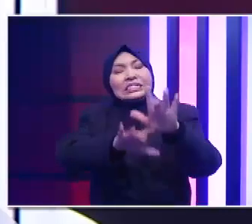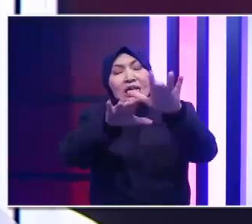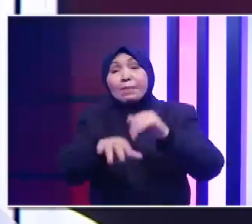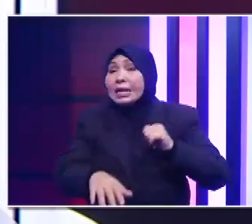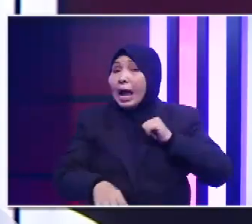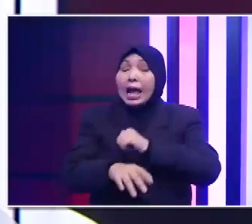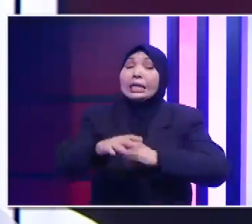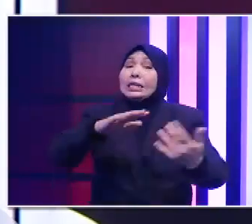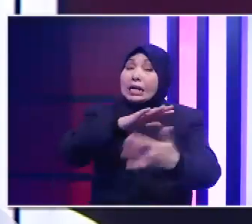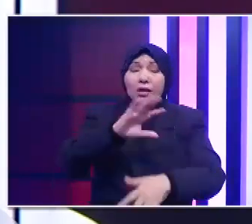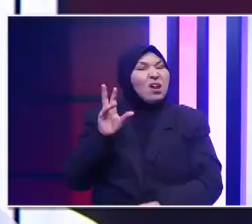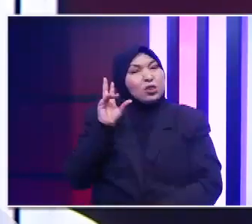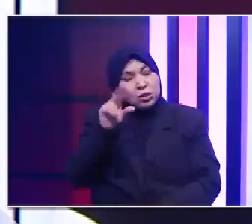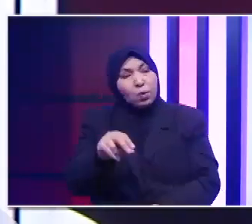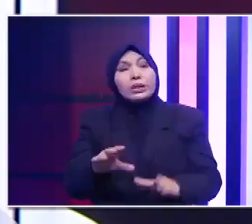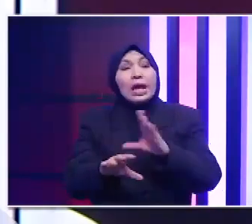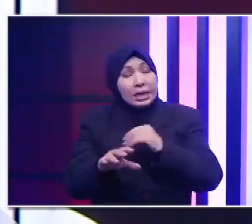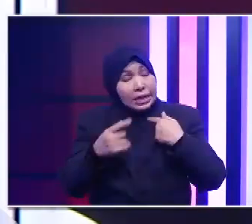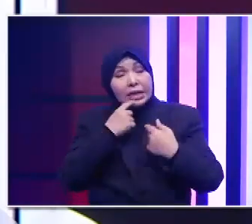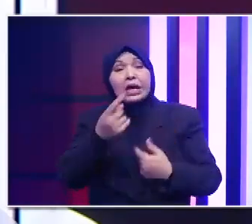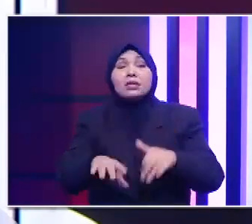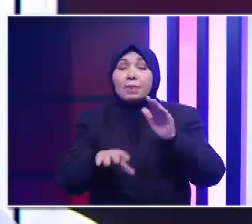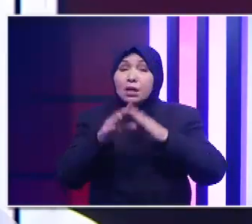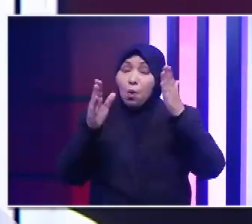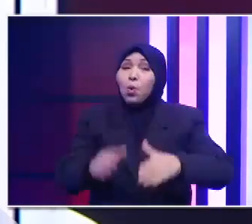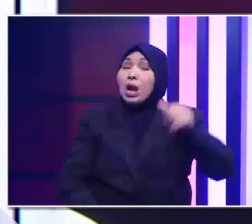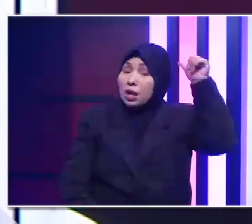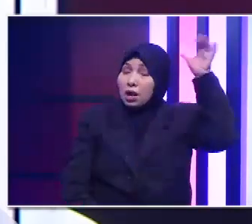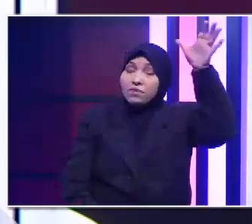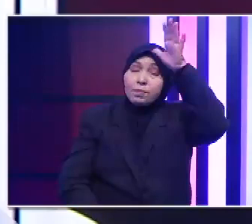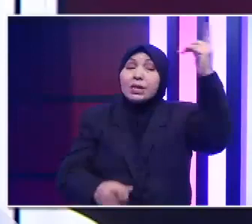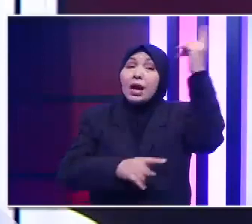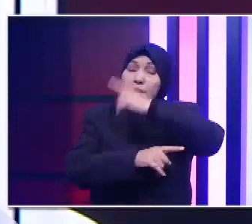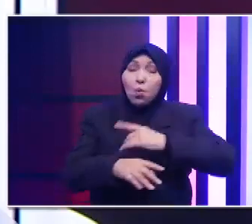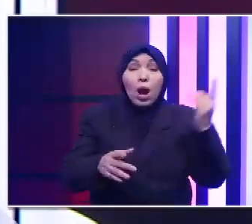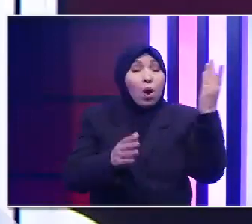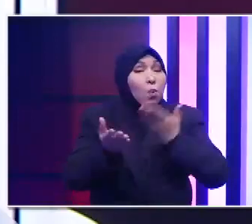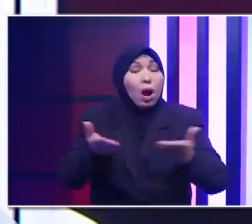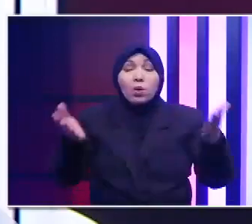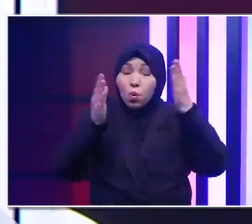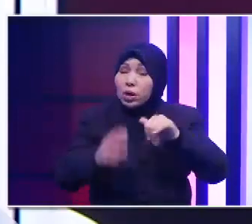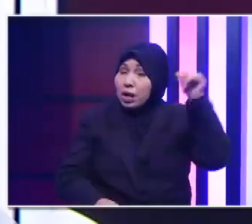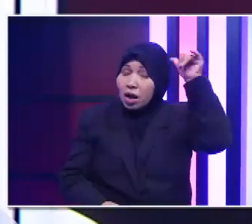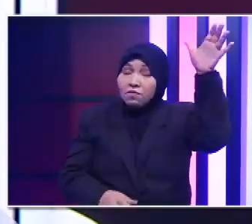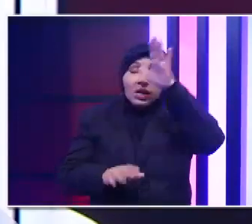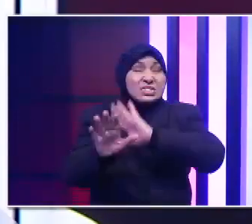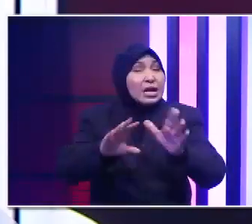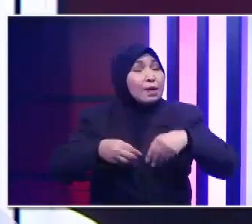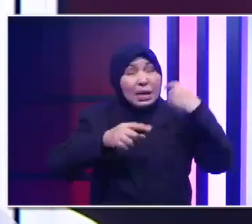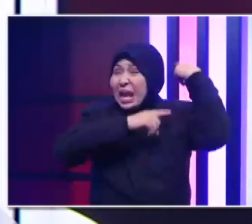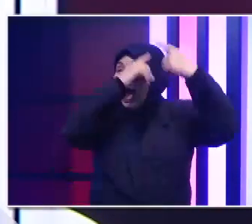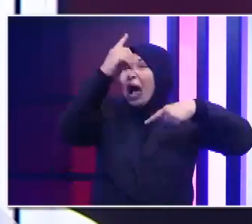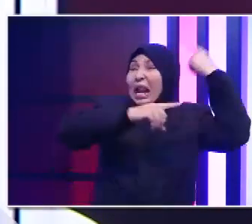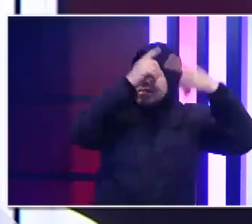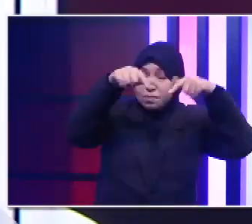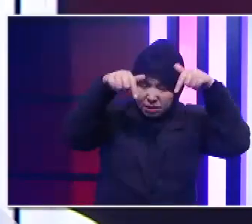ayyuhal ladziina kafaruu La Tahta di Riau ini akan dikatakan kepada orang kafir pada hari tersebut wahai orang-orang kefir jangan kamu bagi apa-apa anda sampai